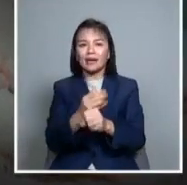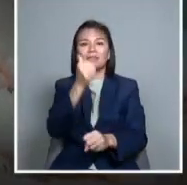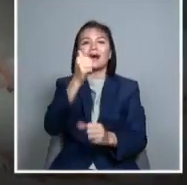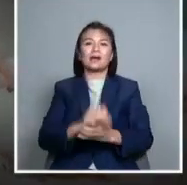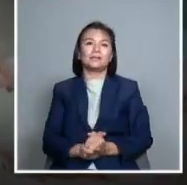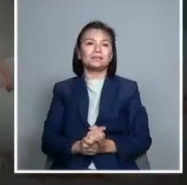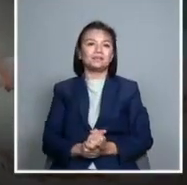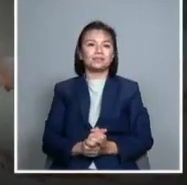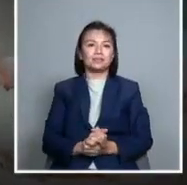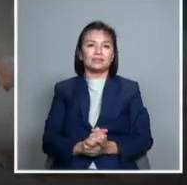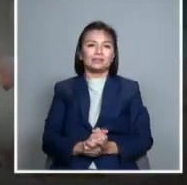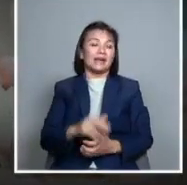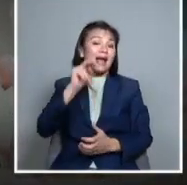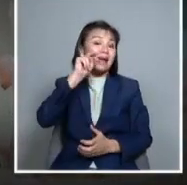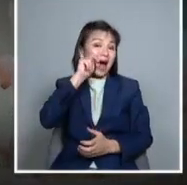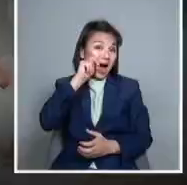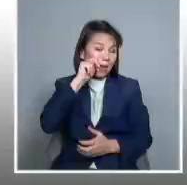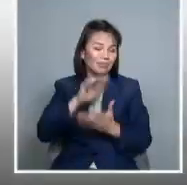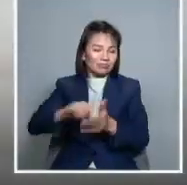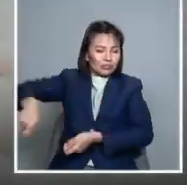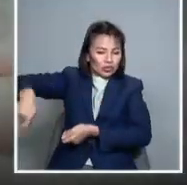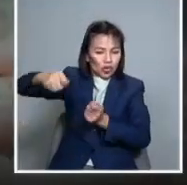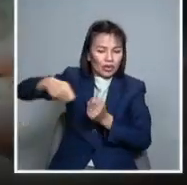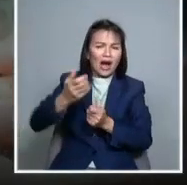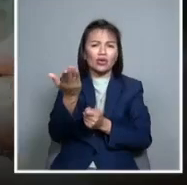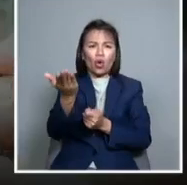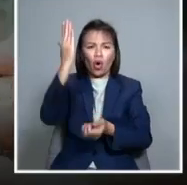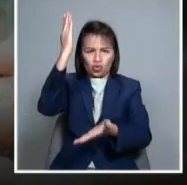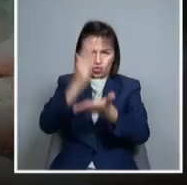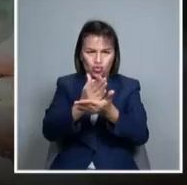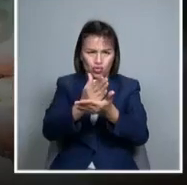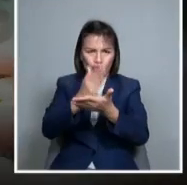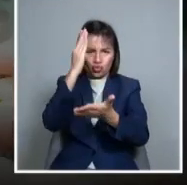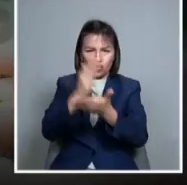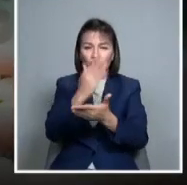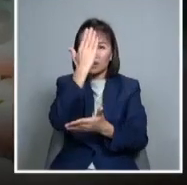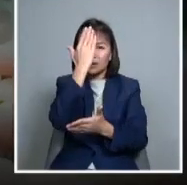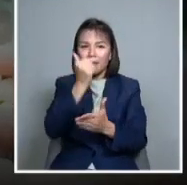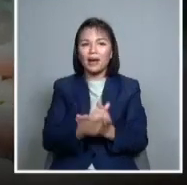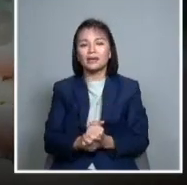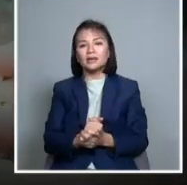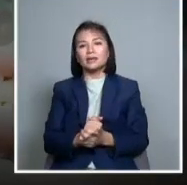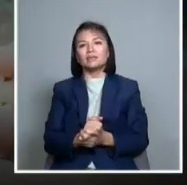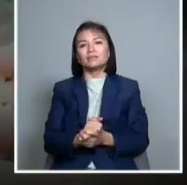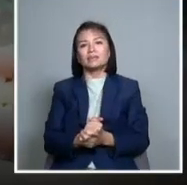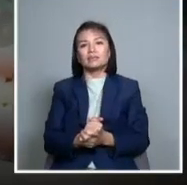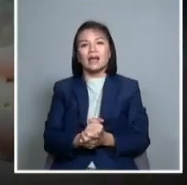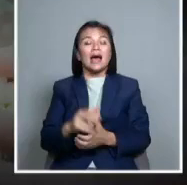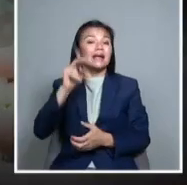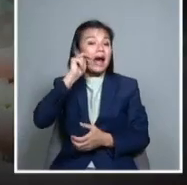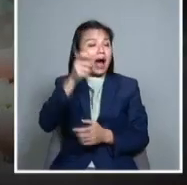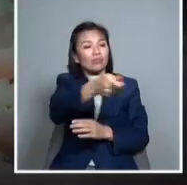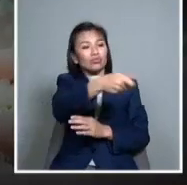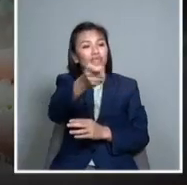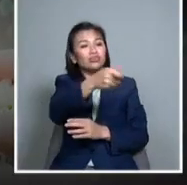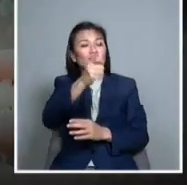ก็ได้นะคะครับส่วนการเล่นน้ำสงกรานต์บอกว่าขอให้งดไปเลยจะดีกว่านะคะเพราะแม้ว่าจะเล่นน้ำสัตว์